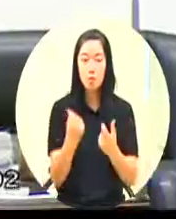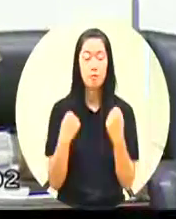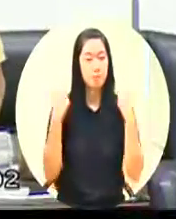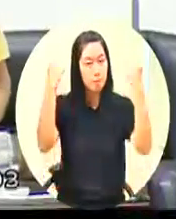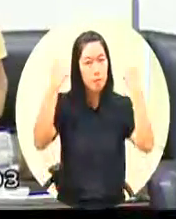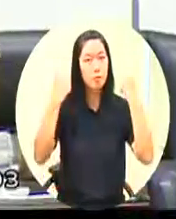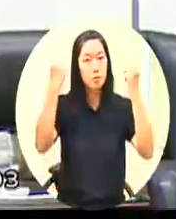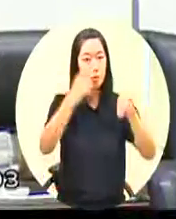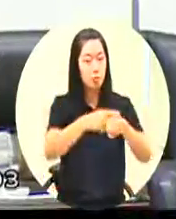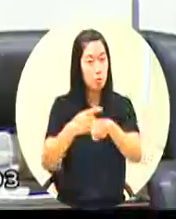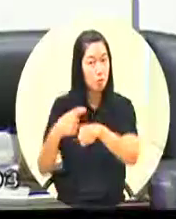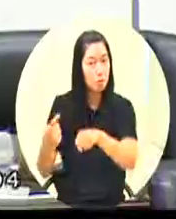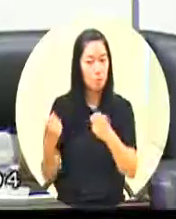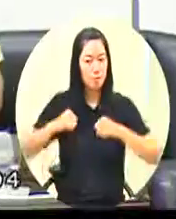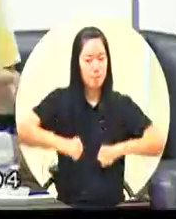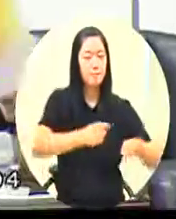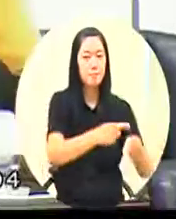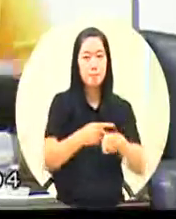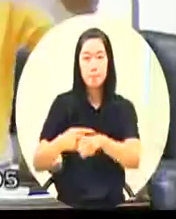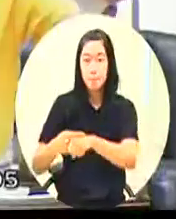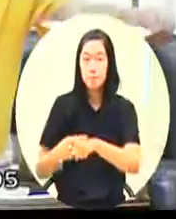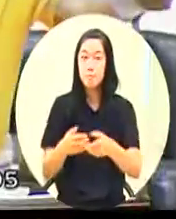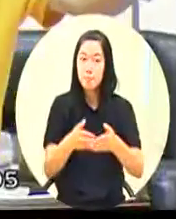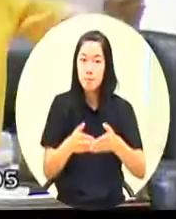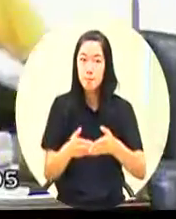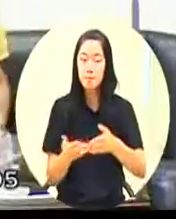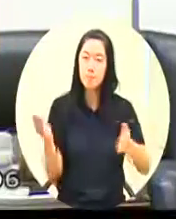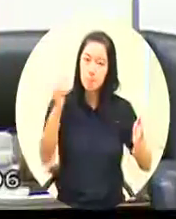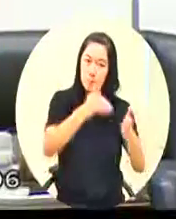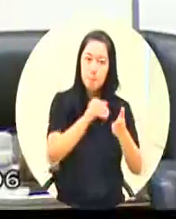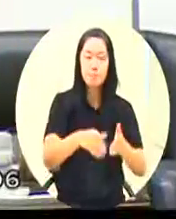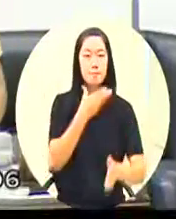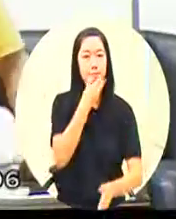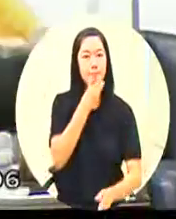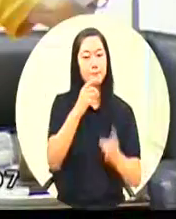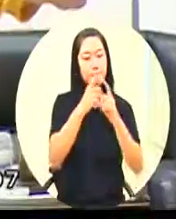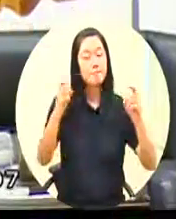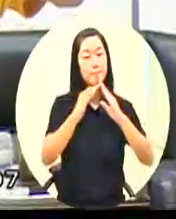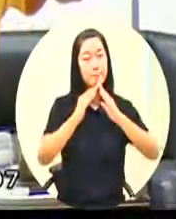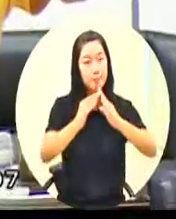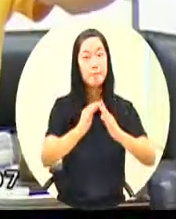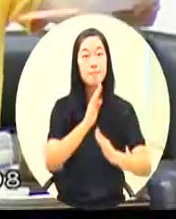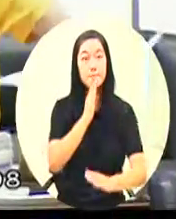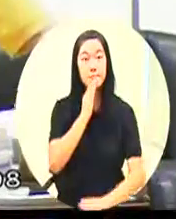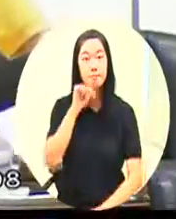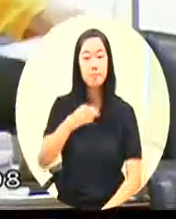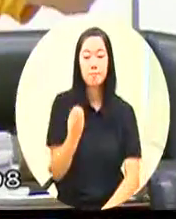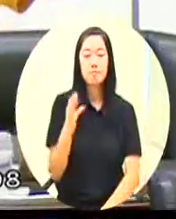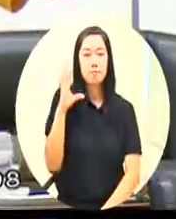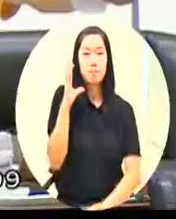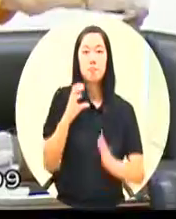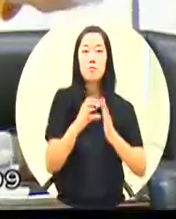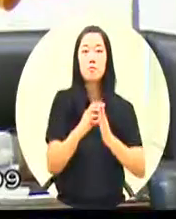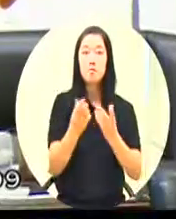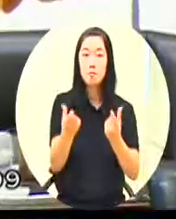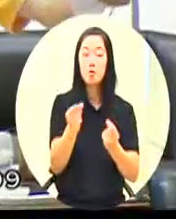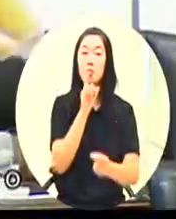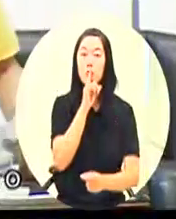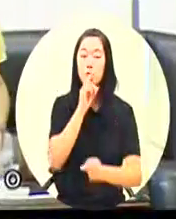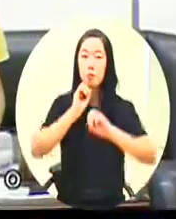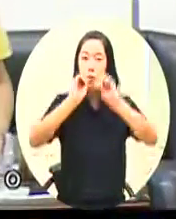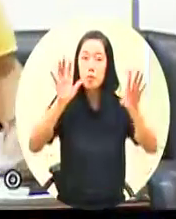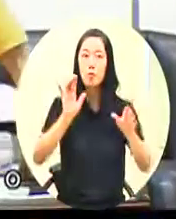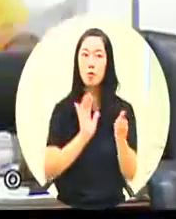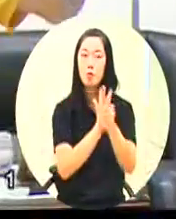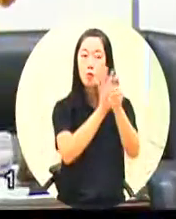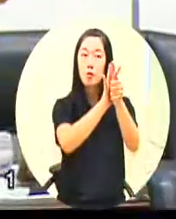惯，健康的习惯，最后你才会幸福的城市呢。按那新闻局嘛，讲要推